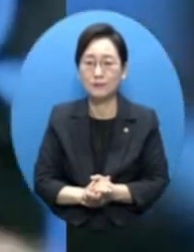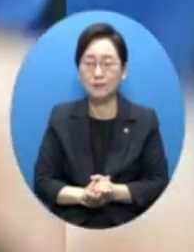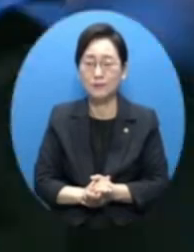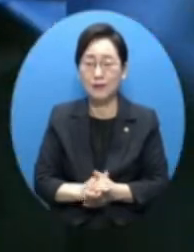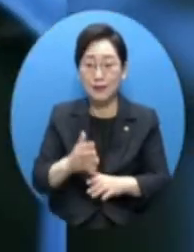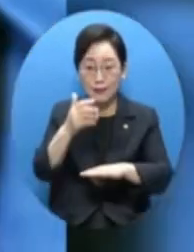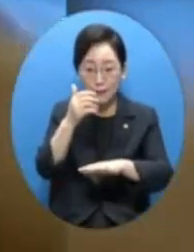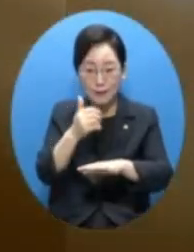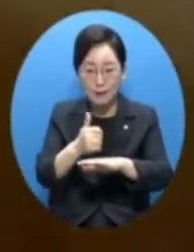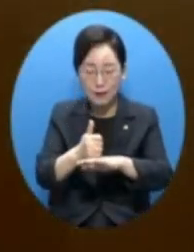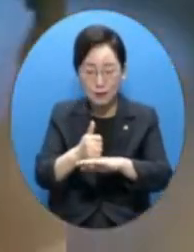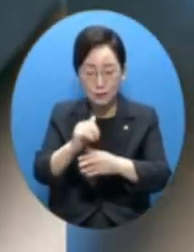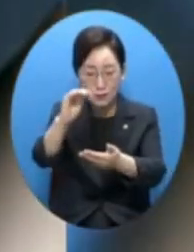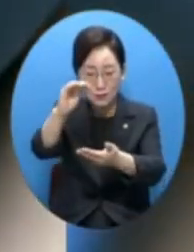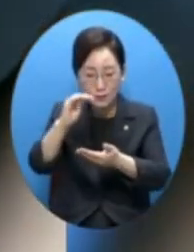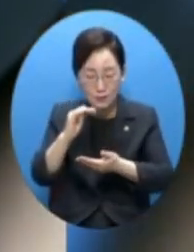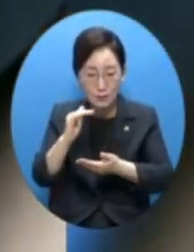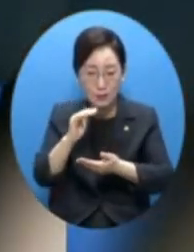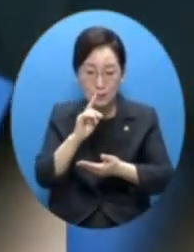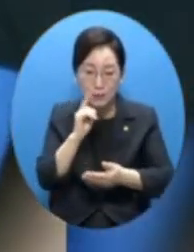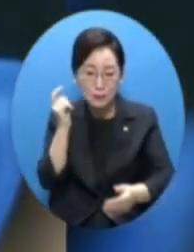나중에 얘기 들어보니까